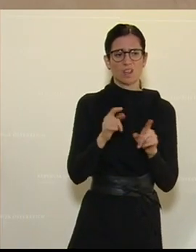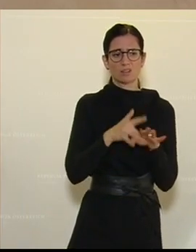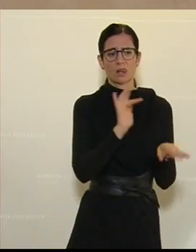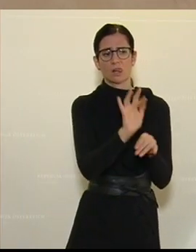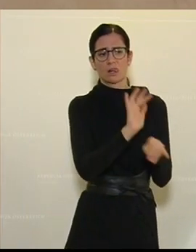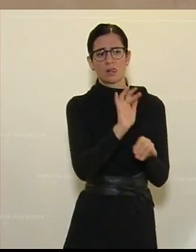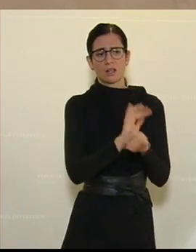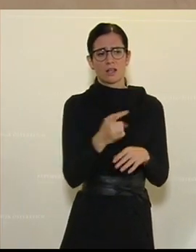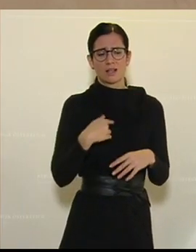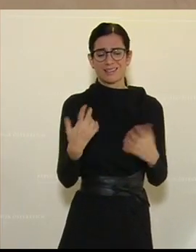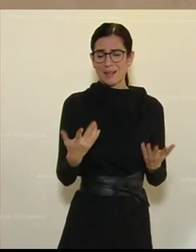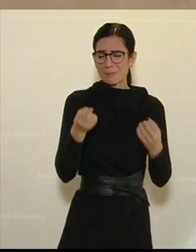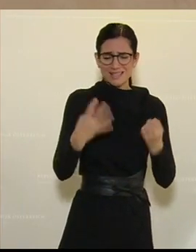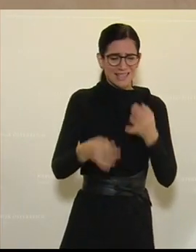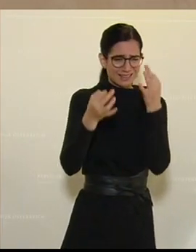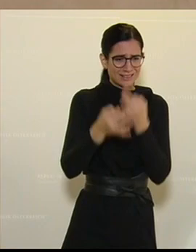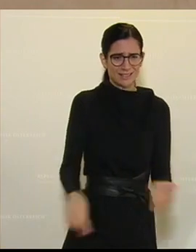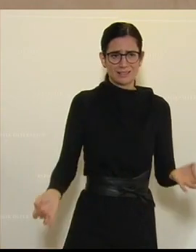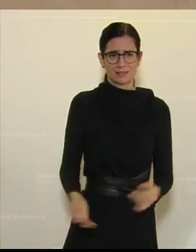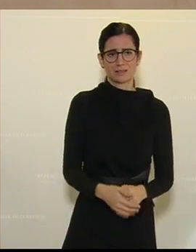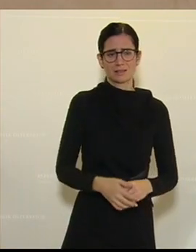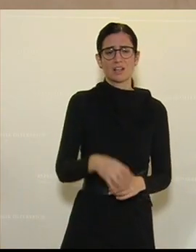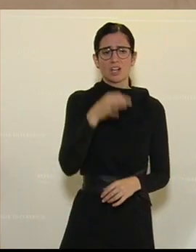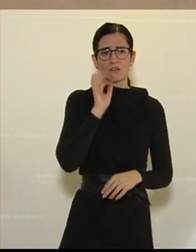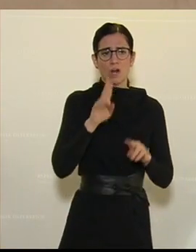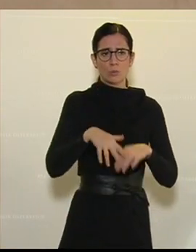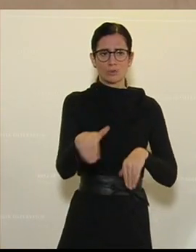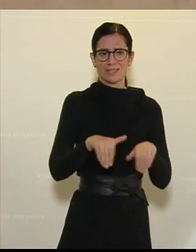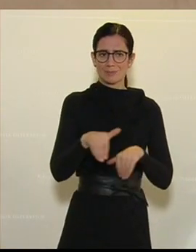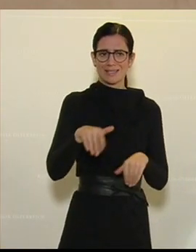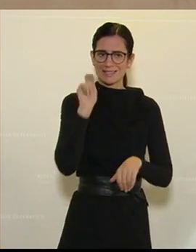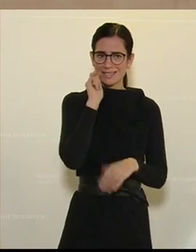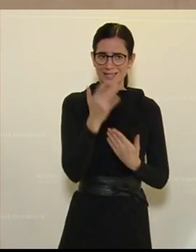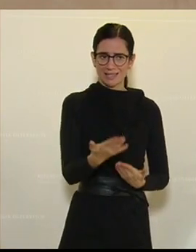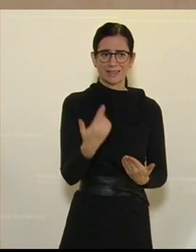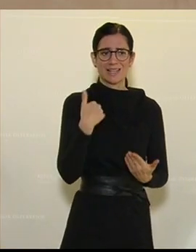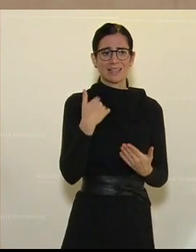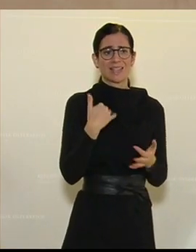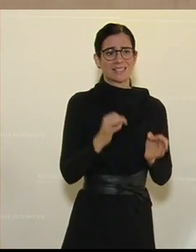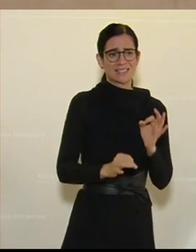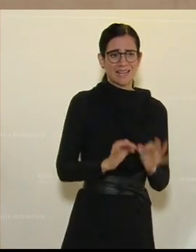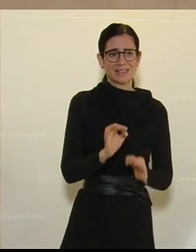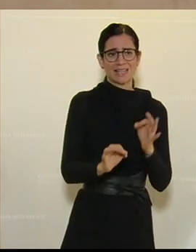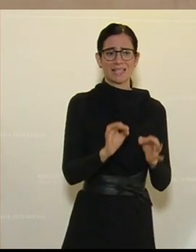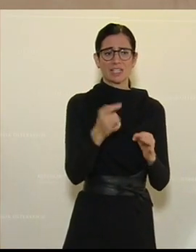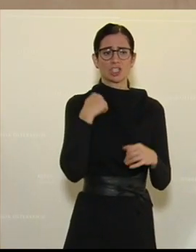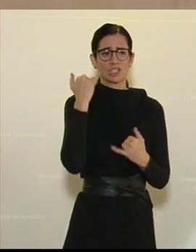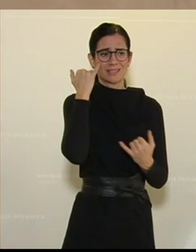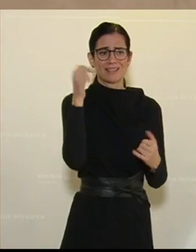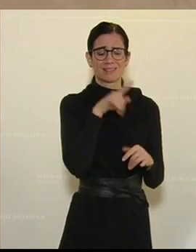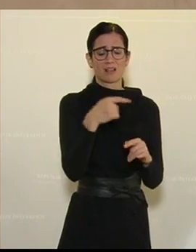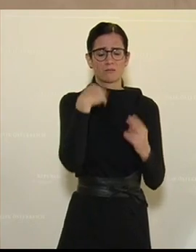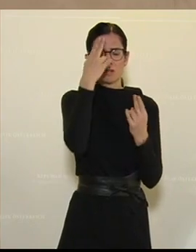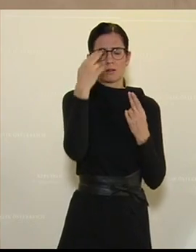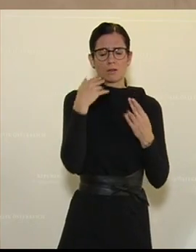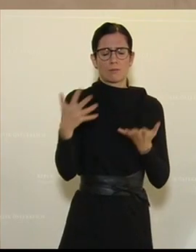sagen möchten, ja, da passiert etwas. Da passiert überhaupt nichts. Frau Bundesministerin, das ist vom strategischen Ansatz ein